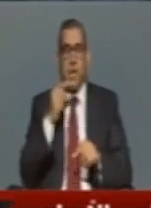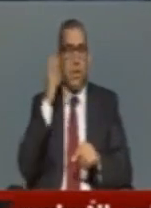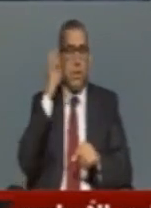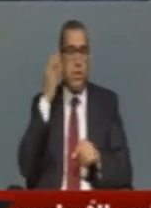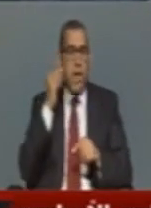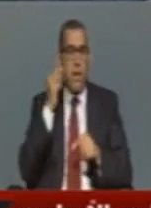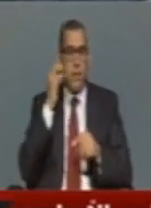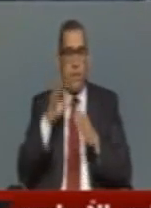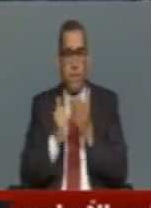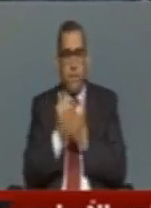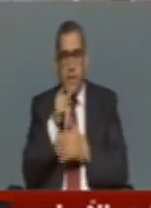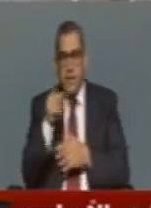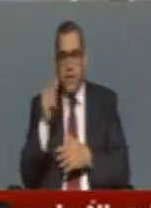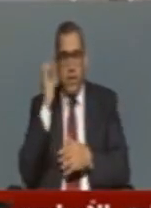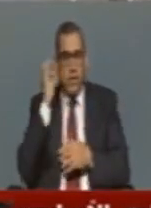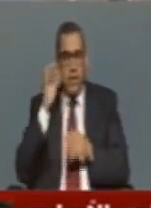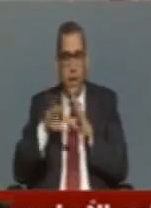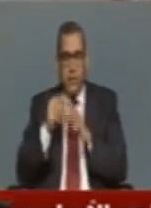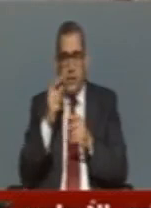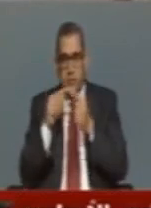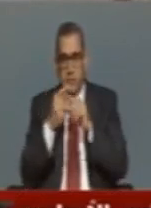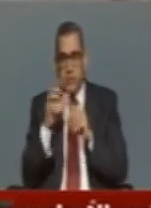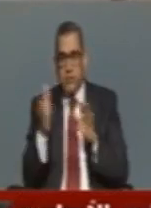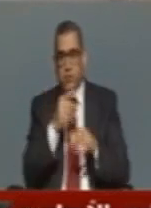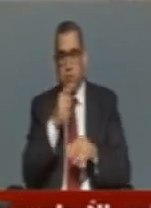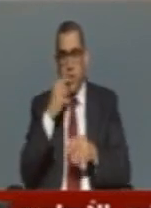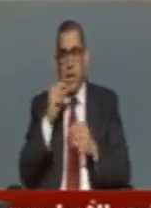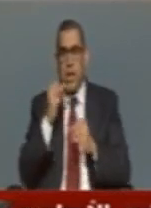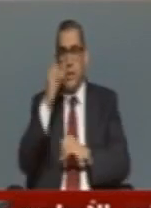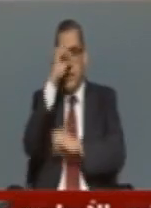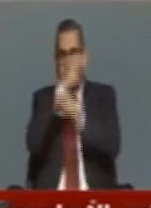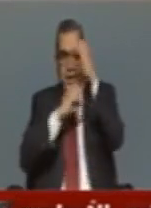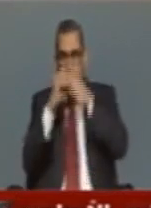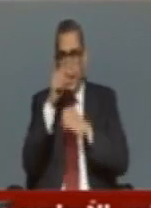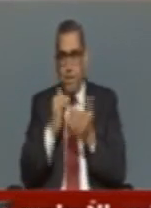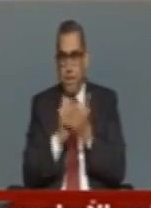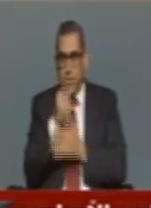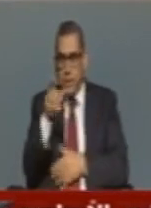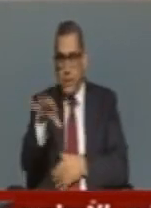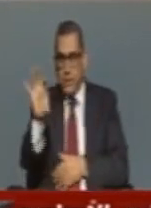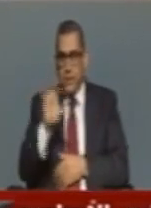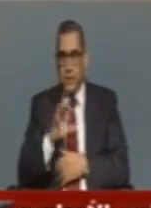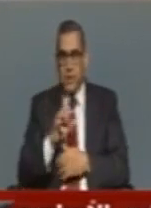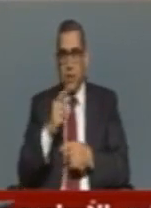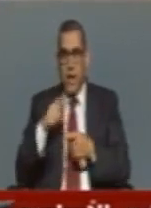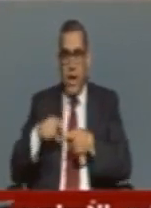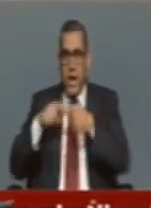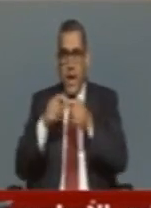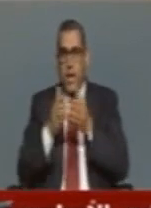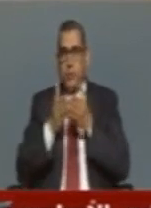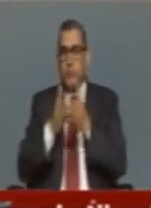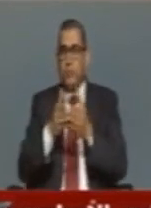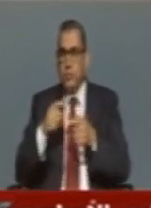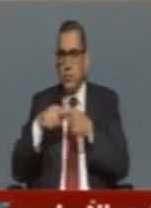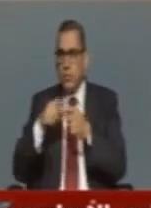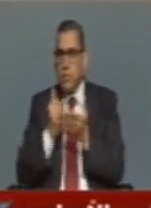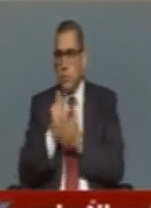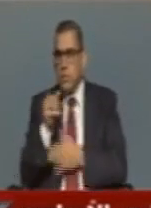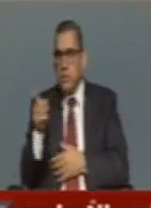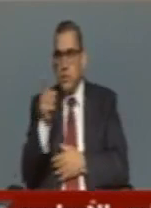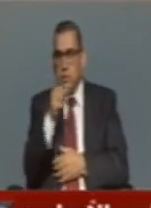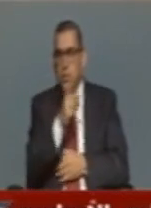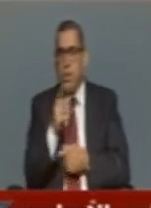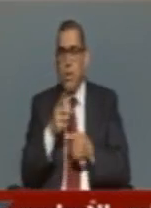في الطاقه النوويه، مدرسه في النقل النهري، ده كلها نوعيات